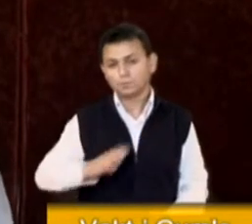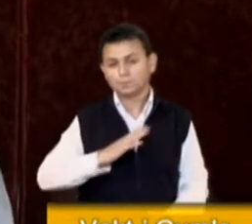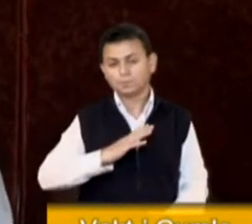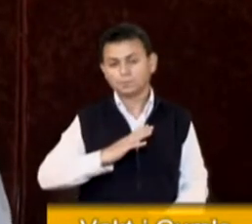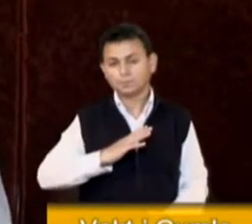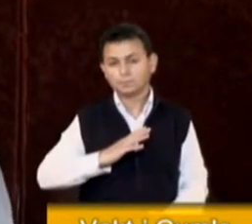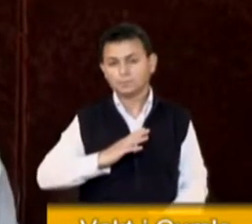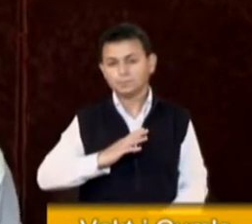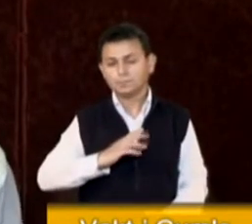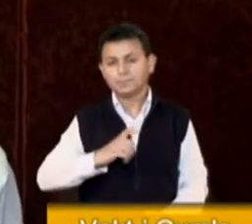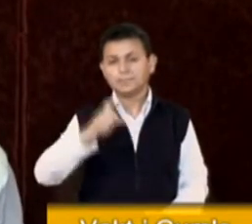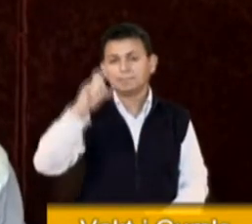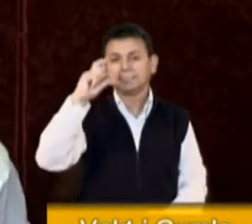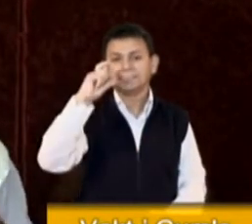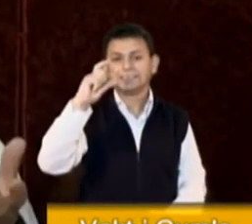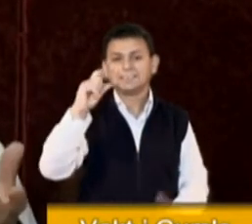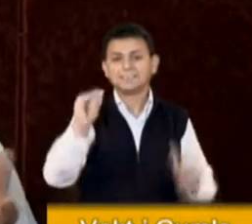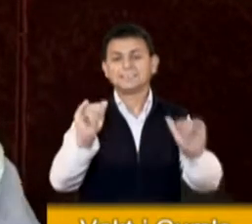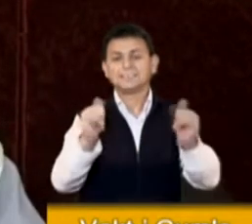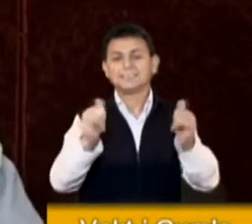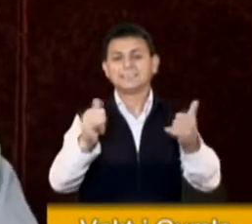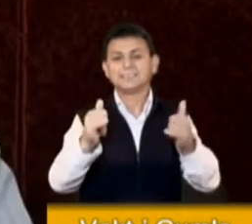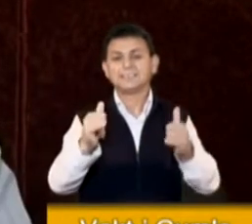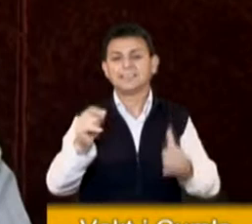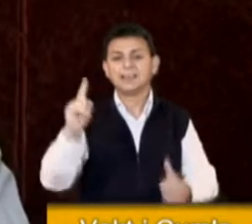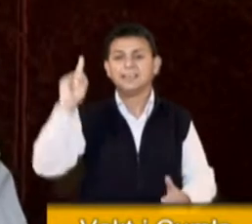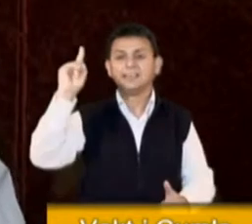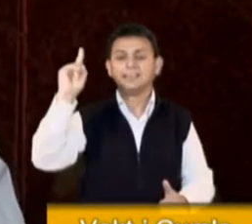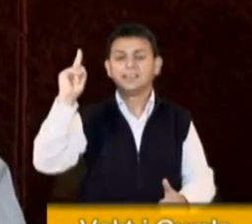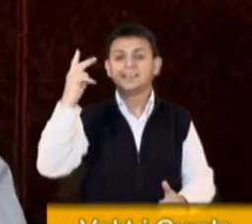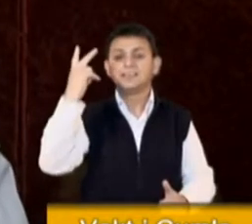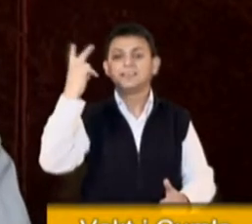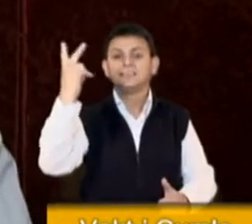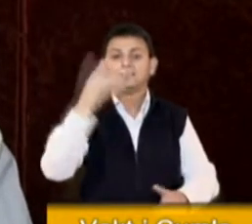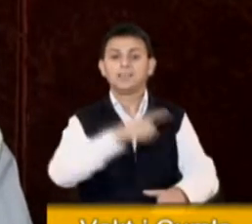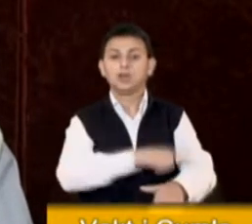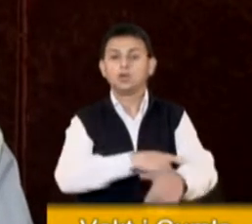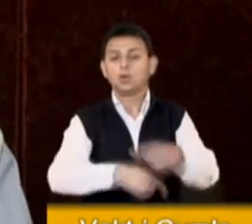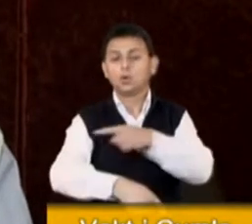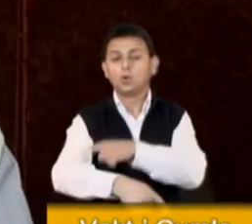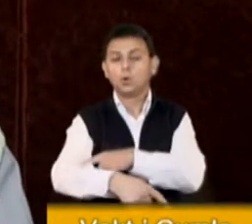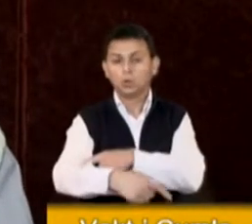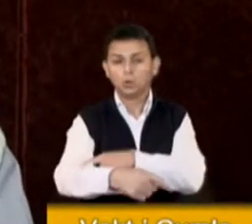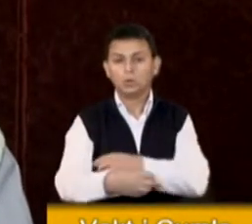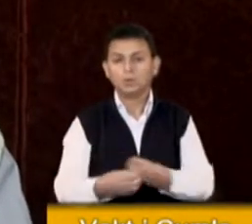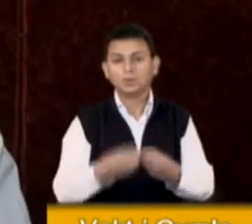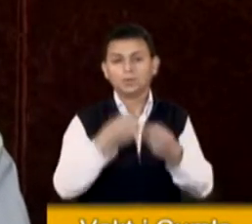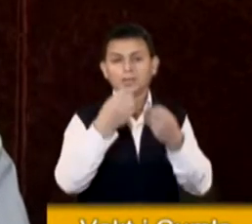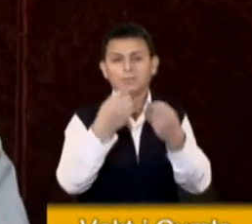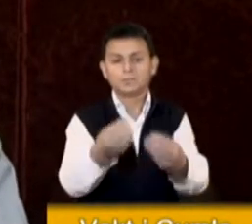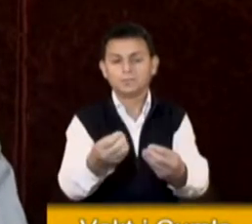karşılık cennette Allah-u Zülcelal iki kol, iki kanat yaratmış ve cennette istediği yere uçuyor